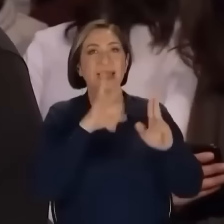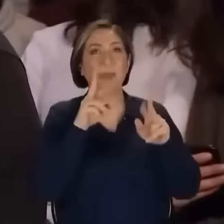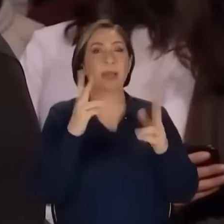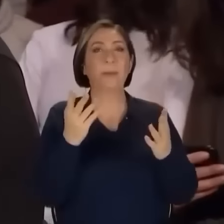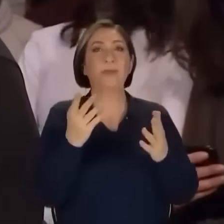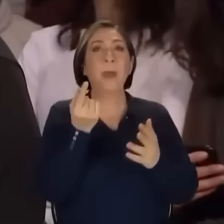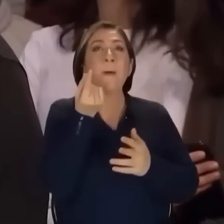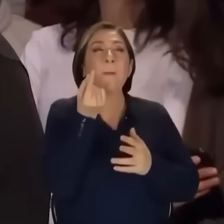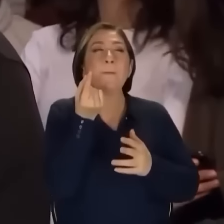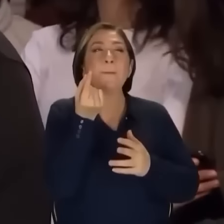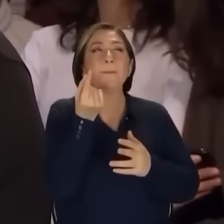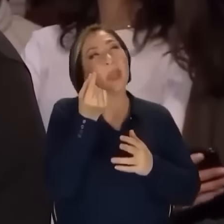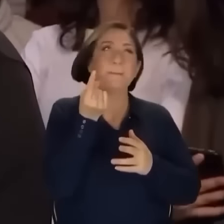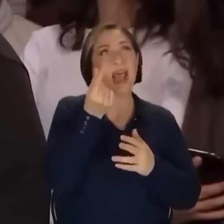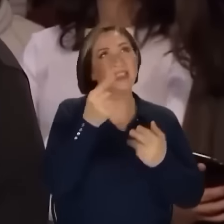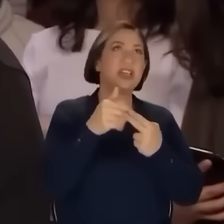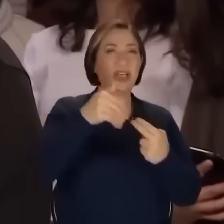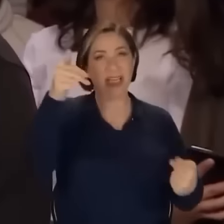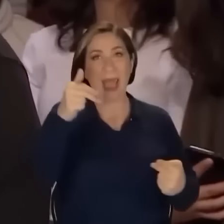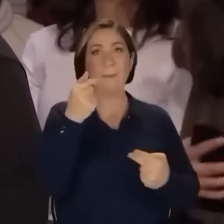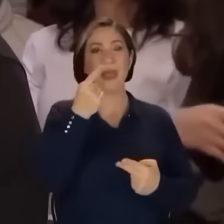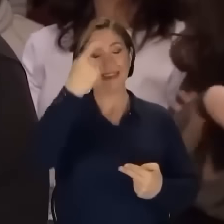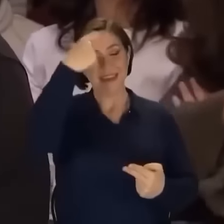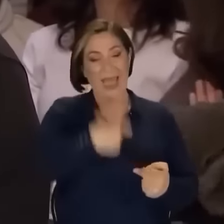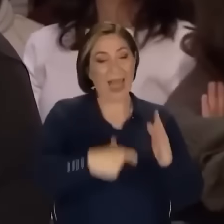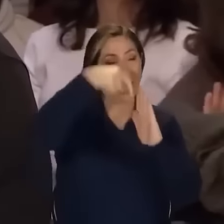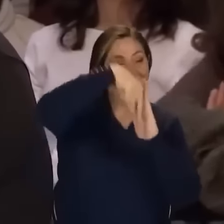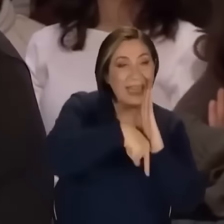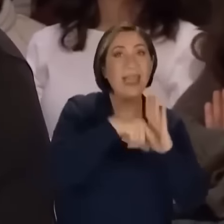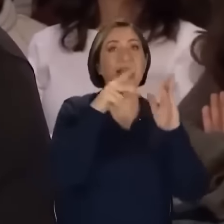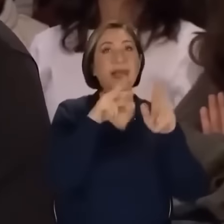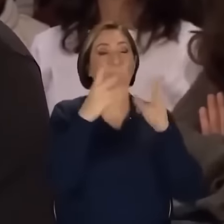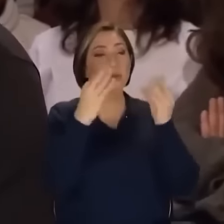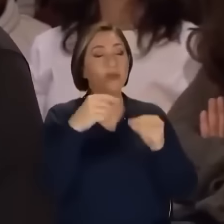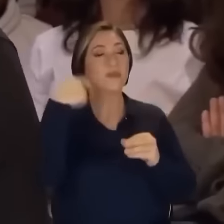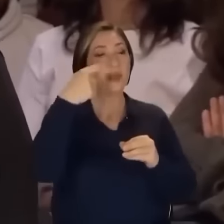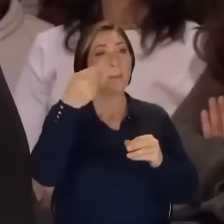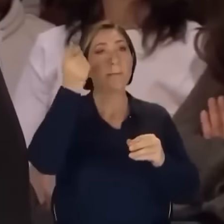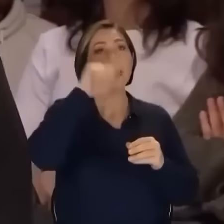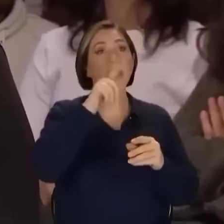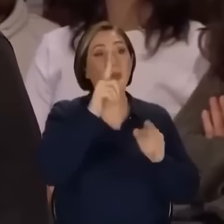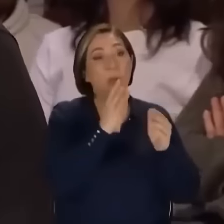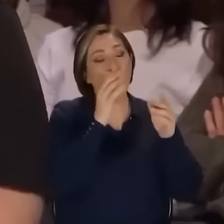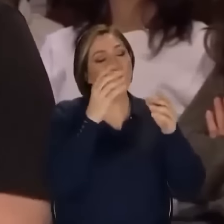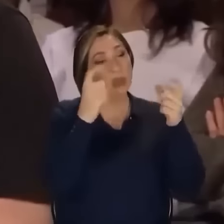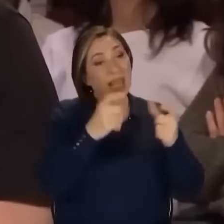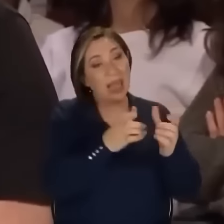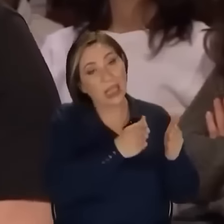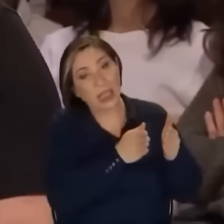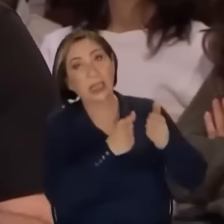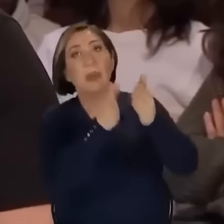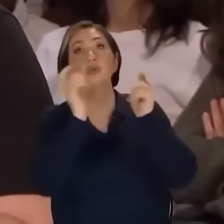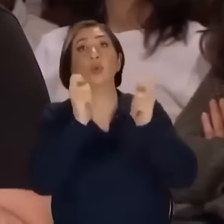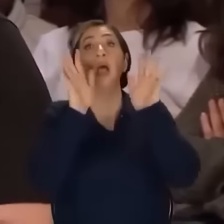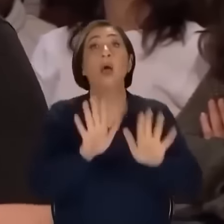eee birazcık öyküs tellikaya film Sanki başka forma evrilmek zorunda